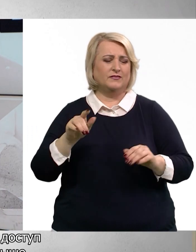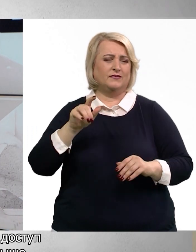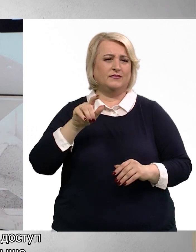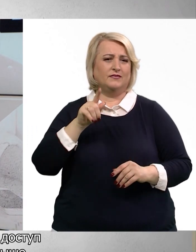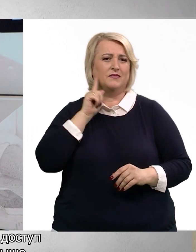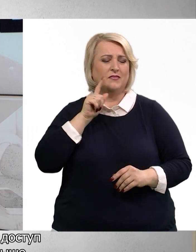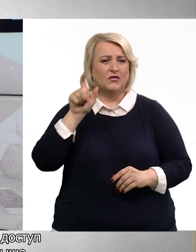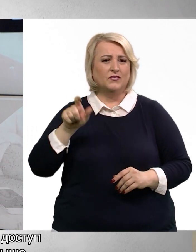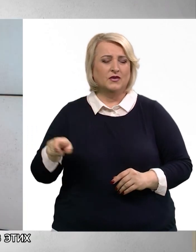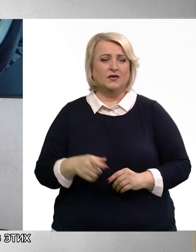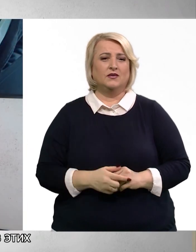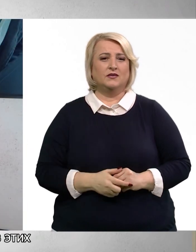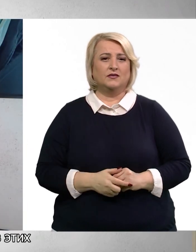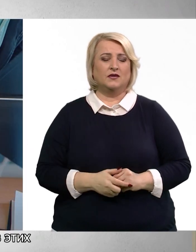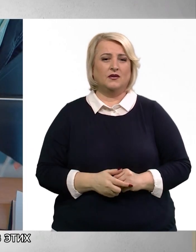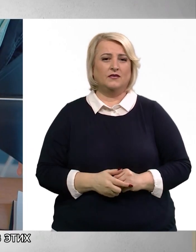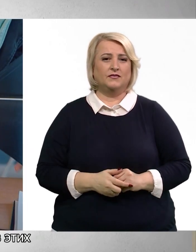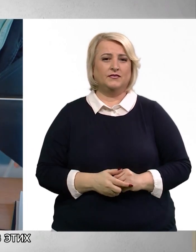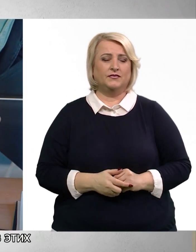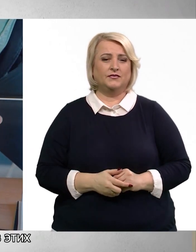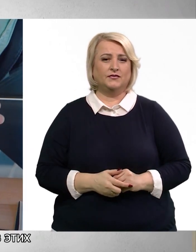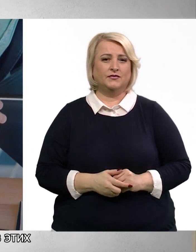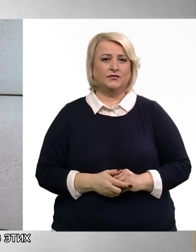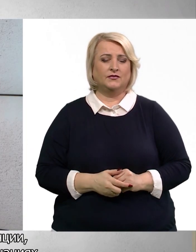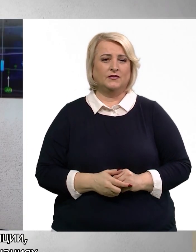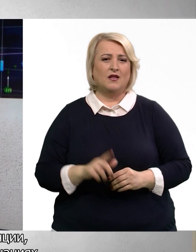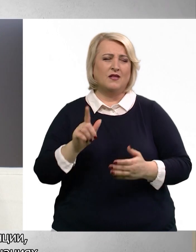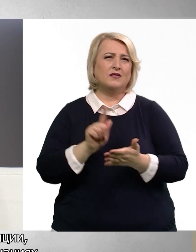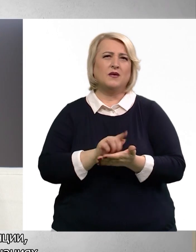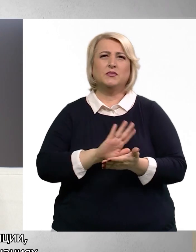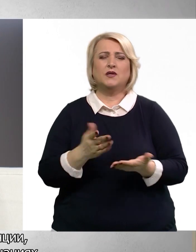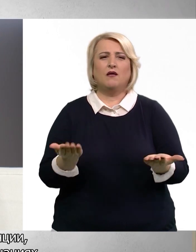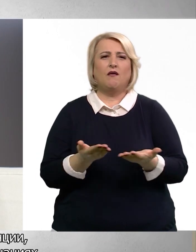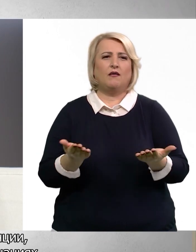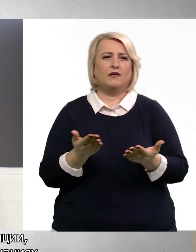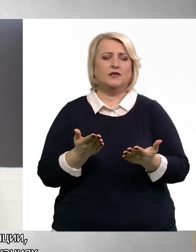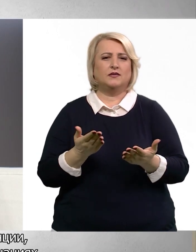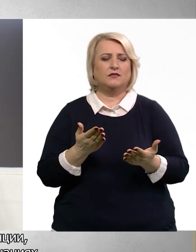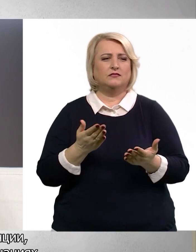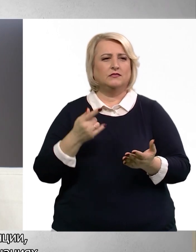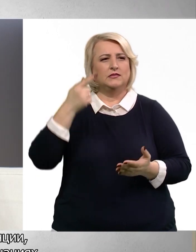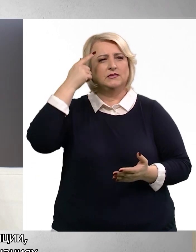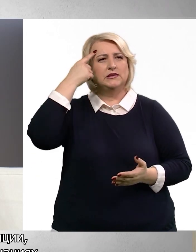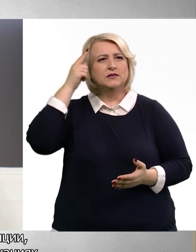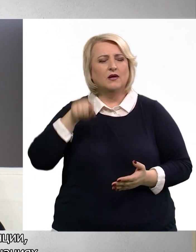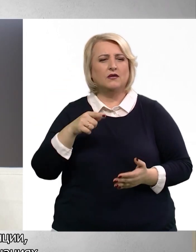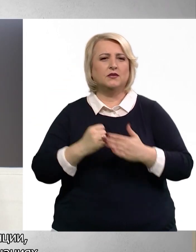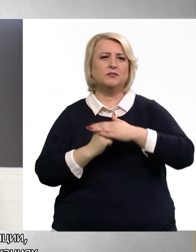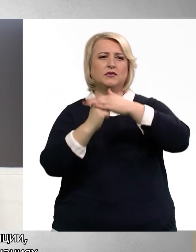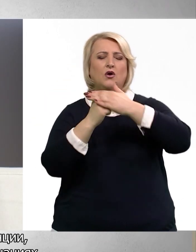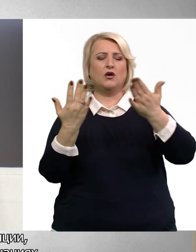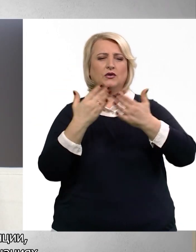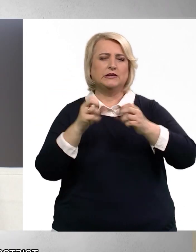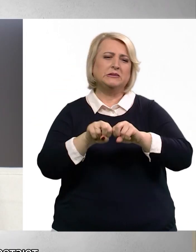astea diferit decât tinerii care, de exemplu, în aceste programe nu sunt? Nu este neapărat vorba de niște competențe bazate pe anumite